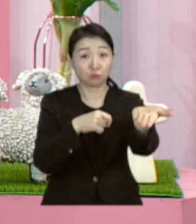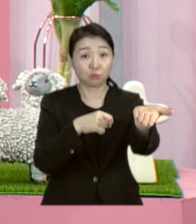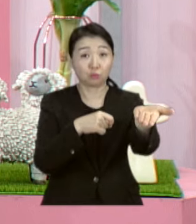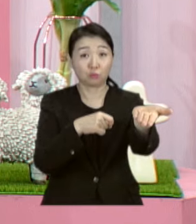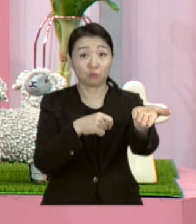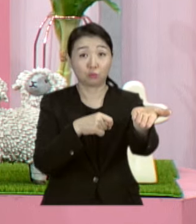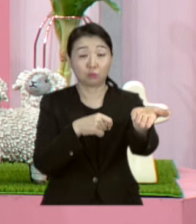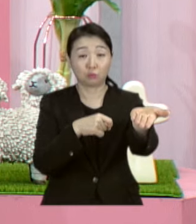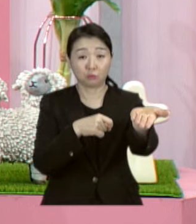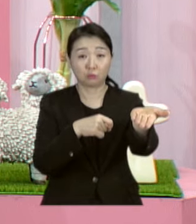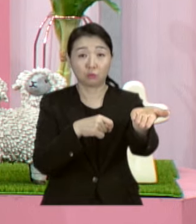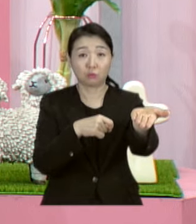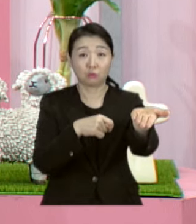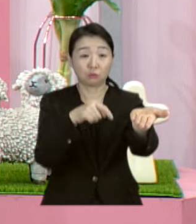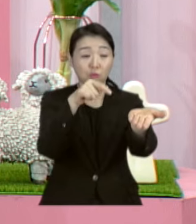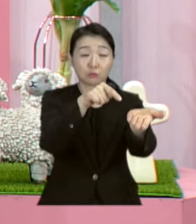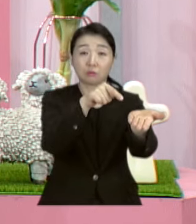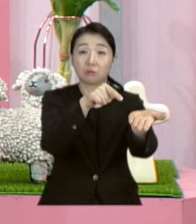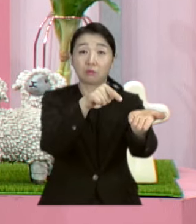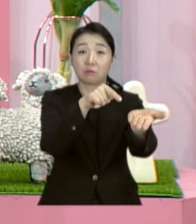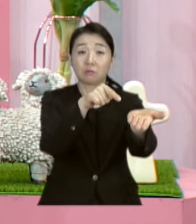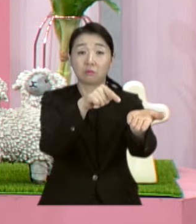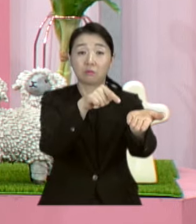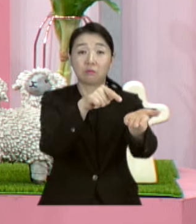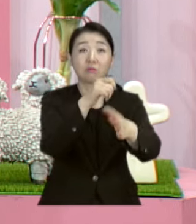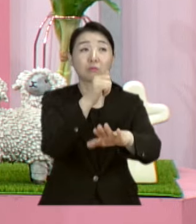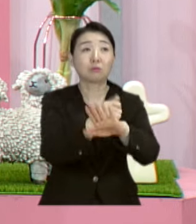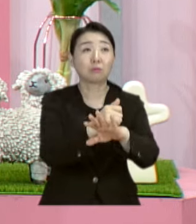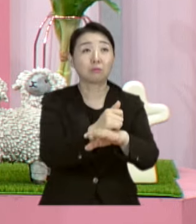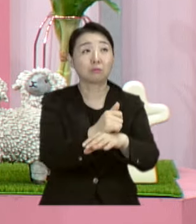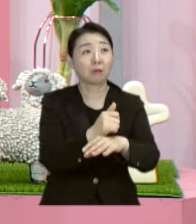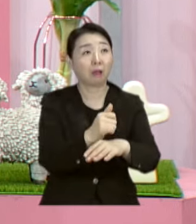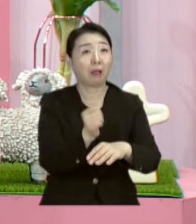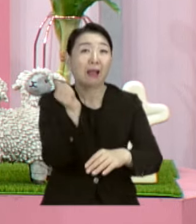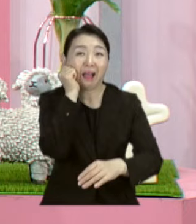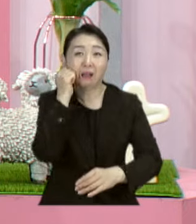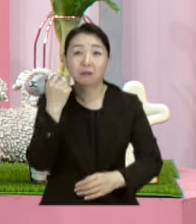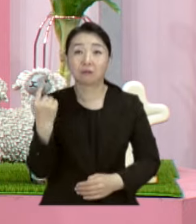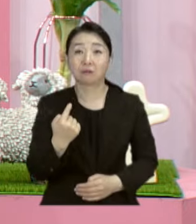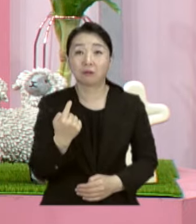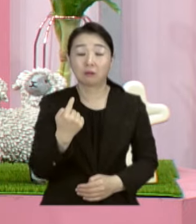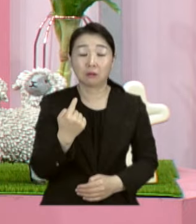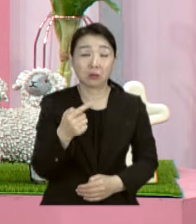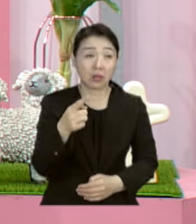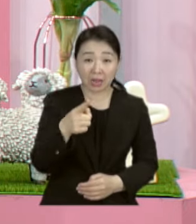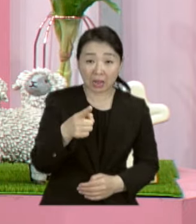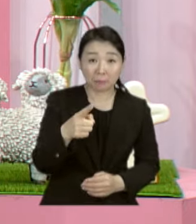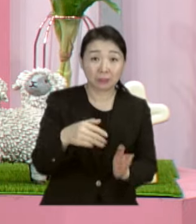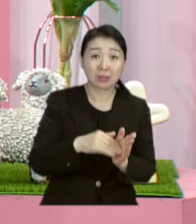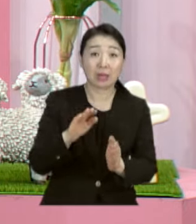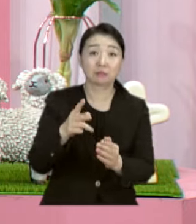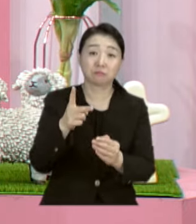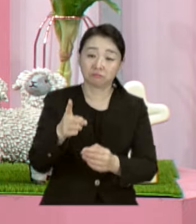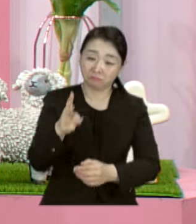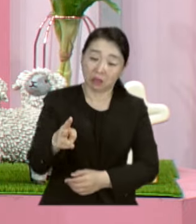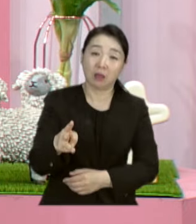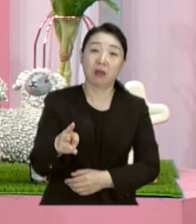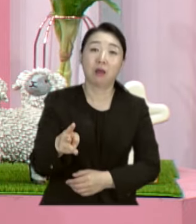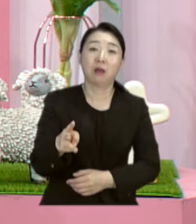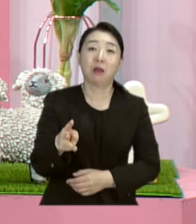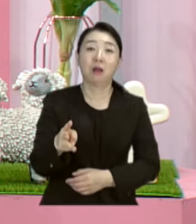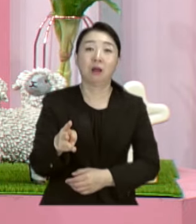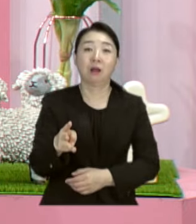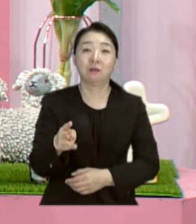해줬어요. 그러니까 그게 다 뭐 어려워졌죠. 네. 이게 한 번만 아니고 두 번, 세 번